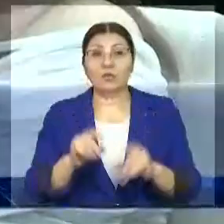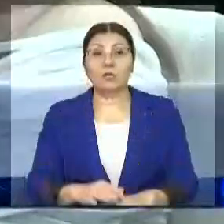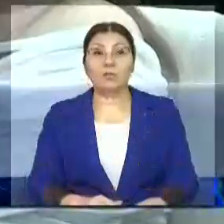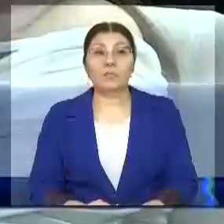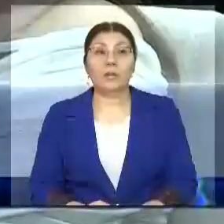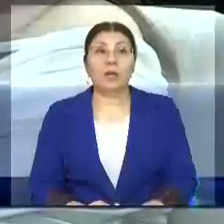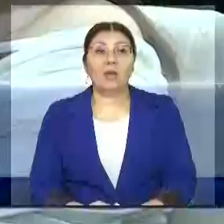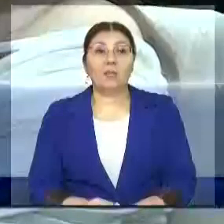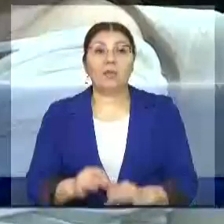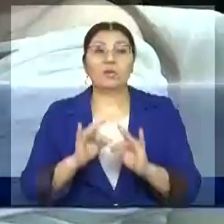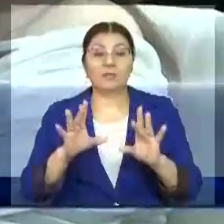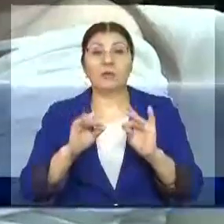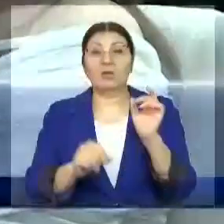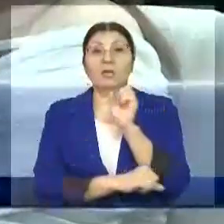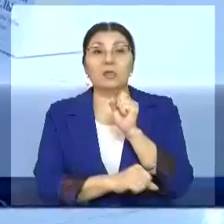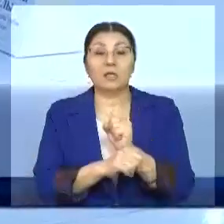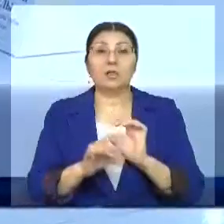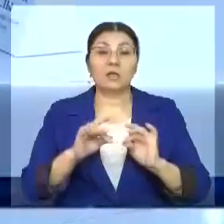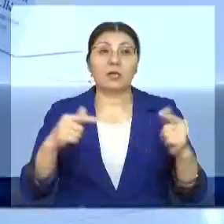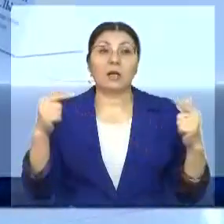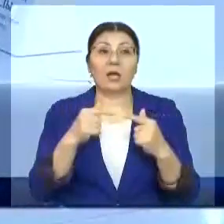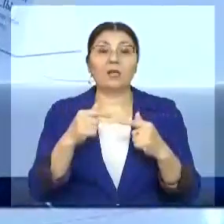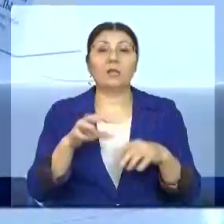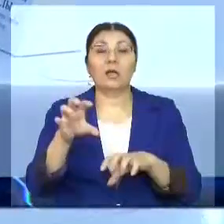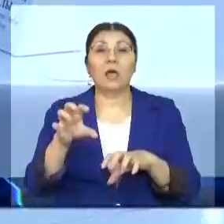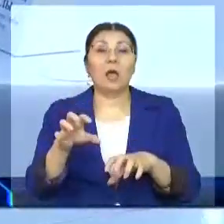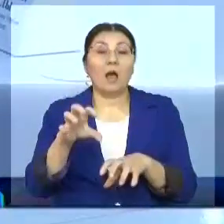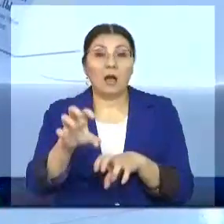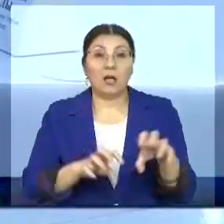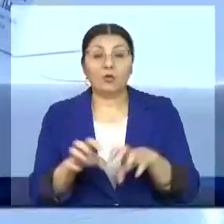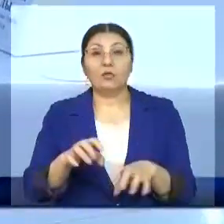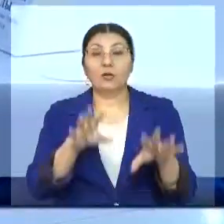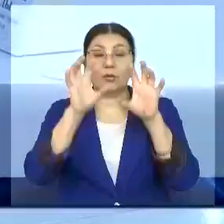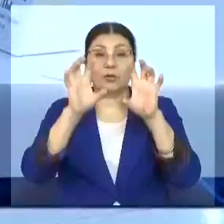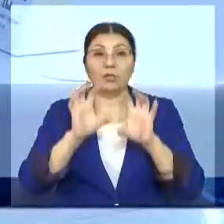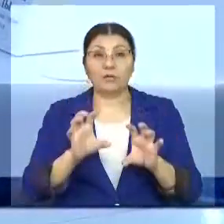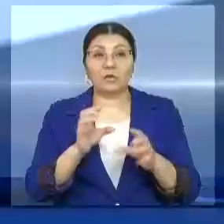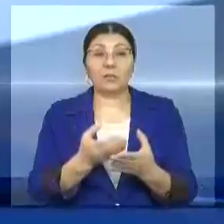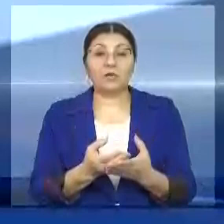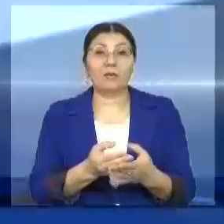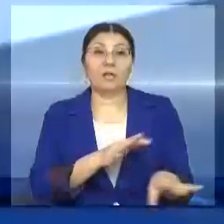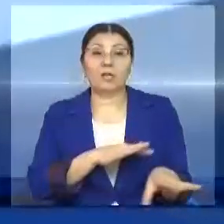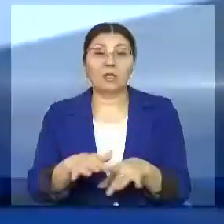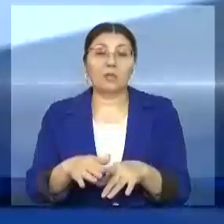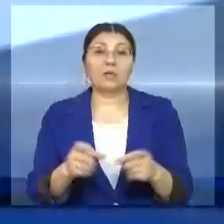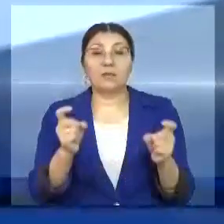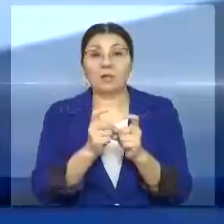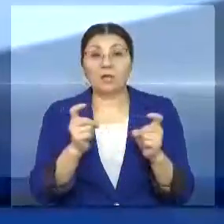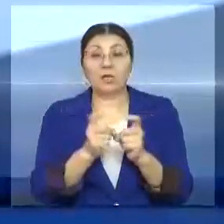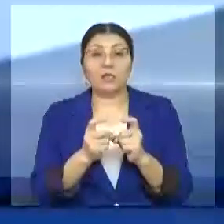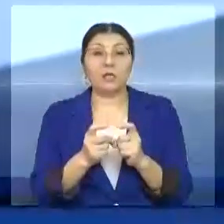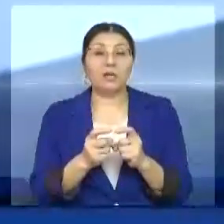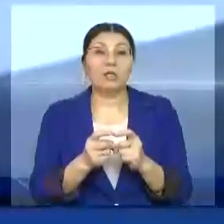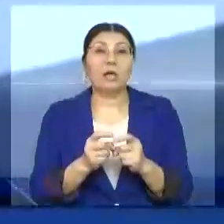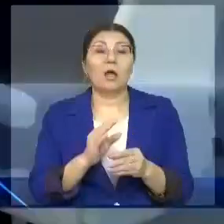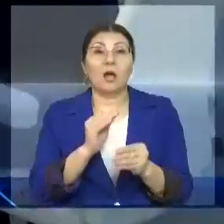Спикеры рассказали молодежи о новшествах антикоррупционного законодательства, деятельности профильного ведомства, принимаемых мерах по борьбе с взяточничеством.